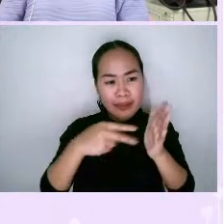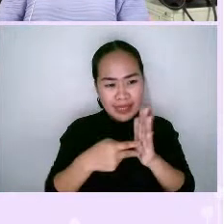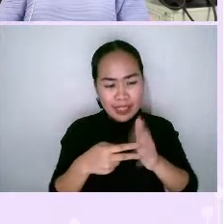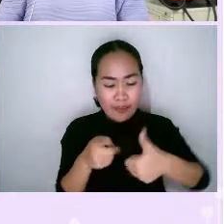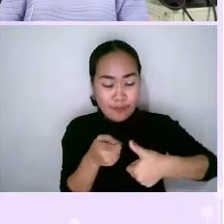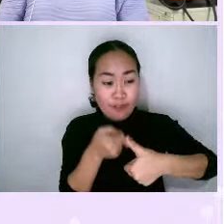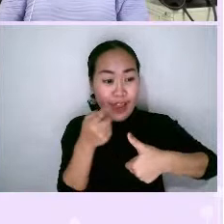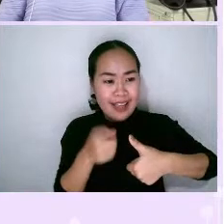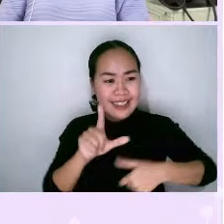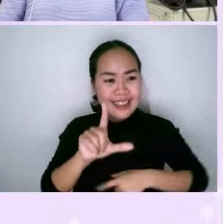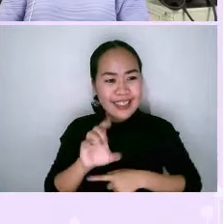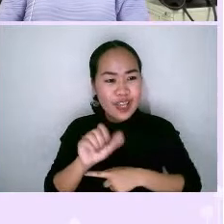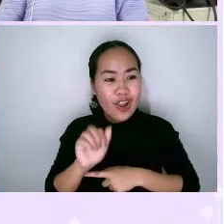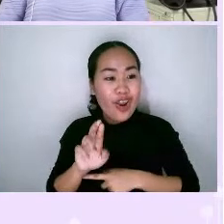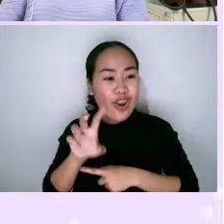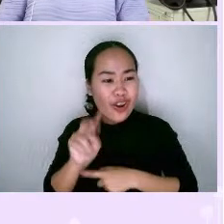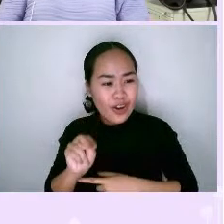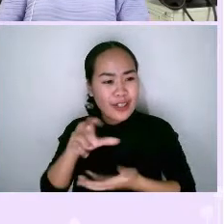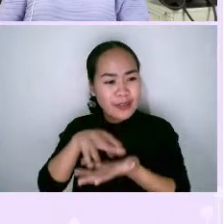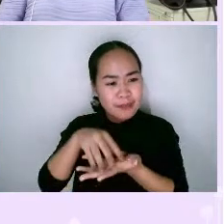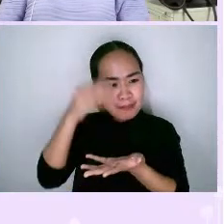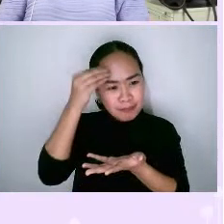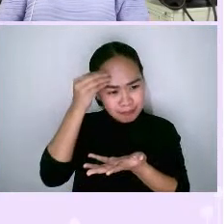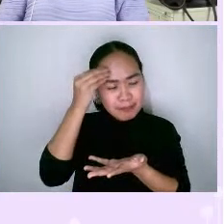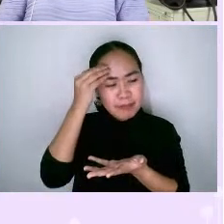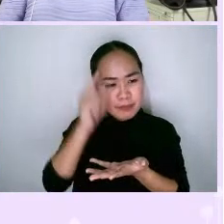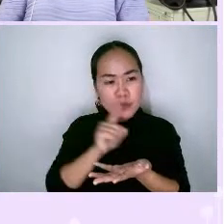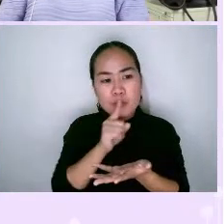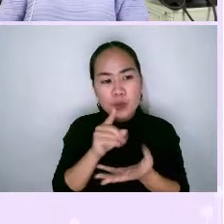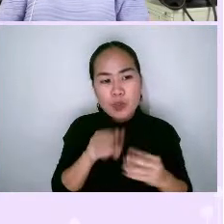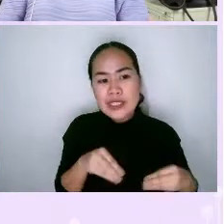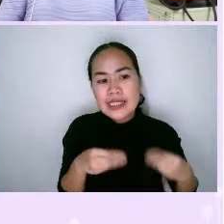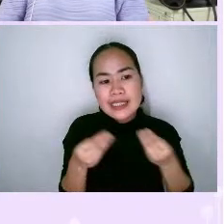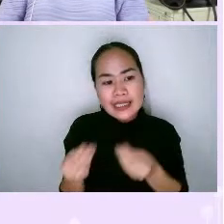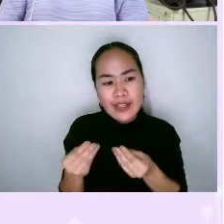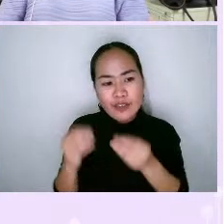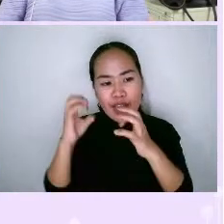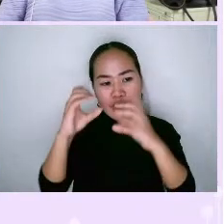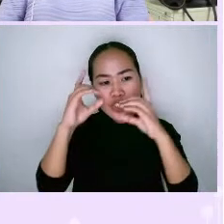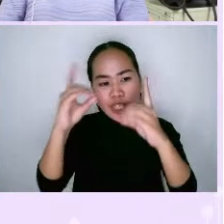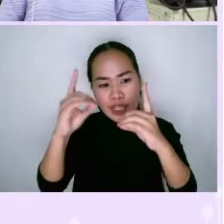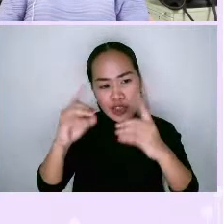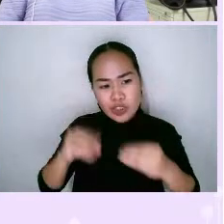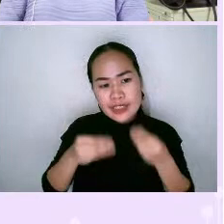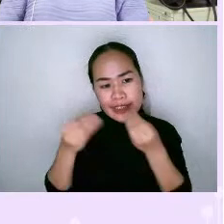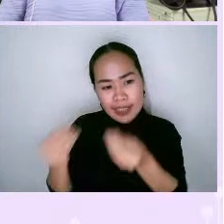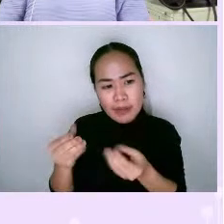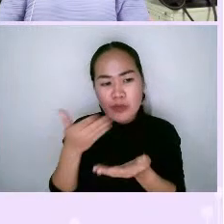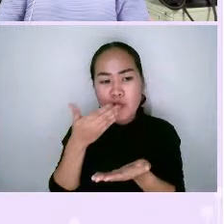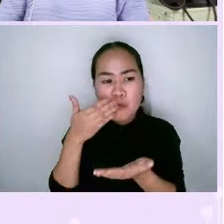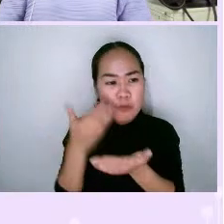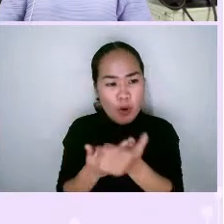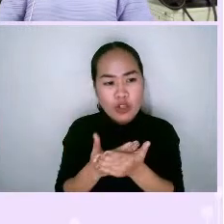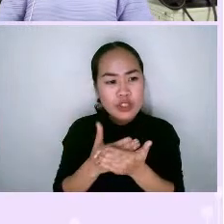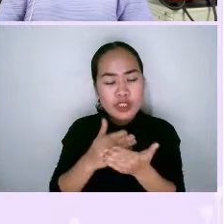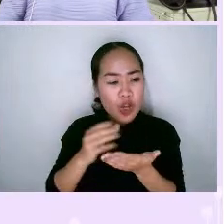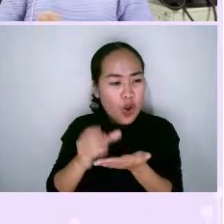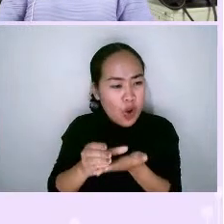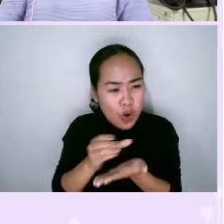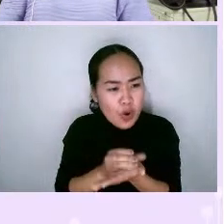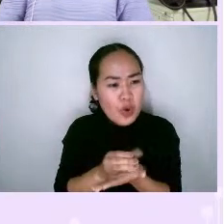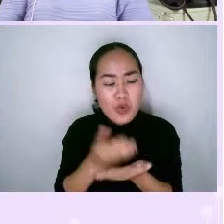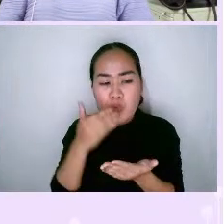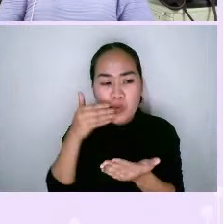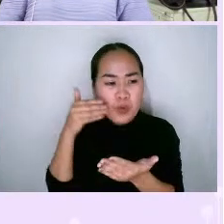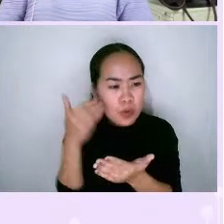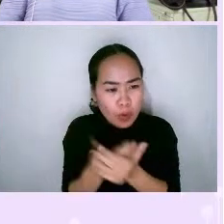po, tayo ay napoprovide ng ating mga educational institution ng magandang curriculum na kung saan ito po ay